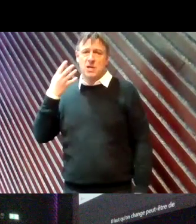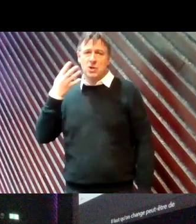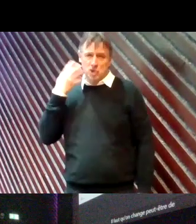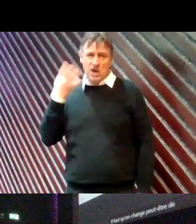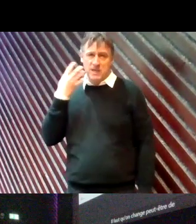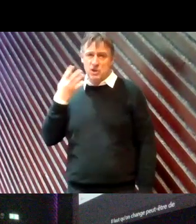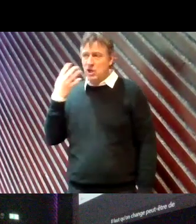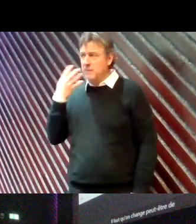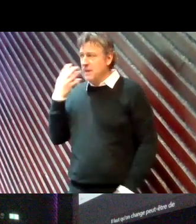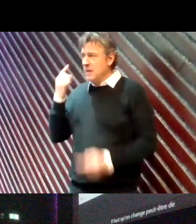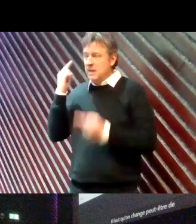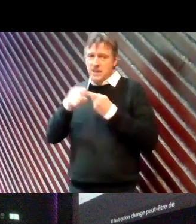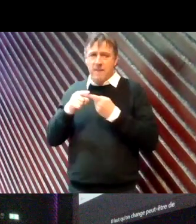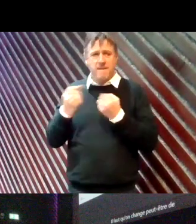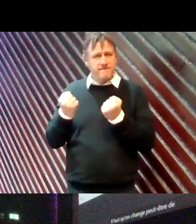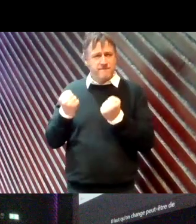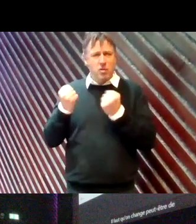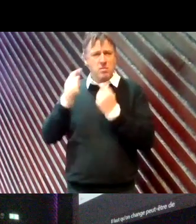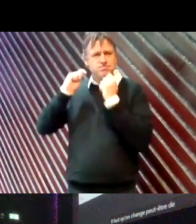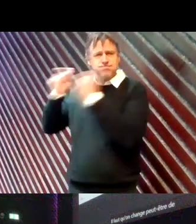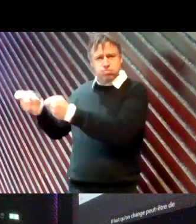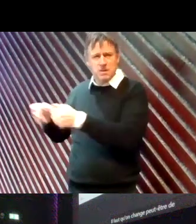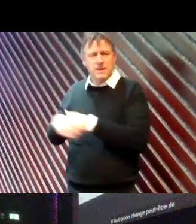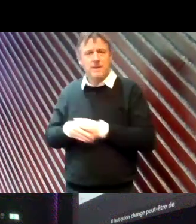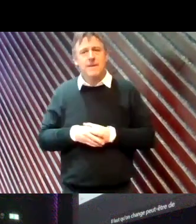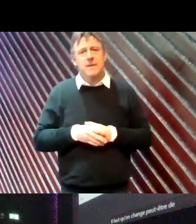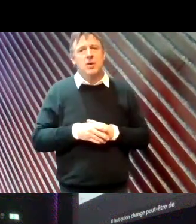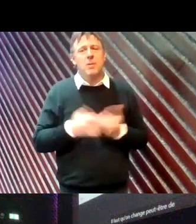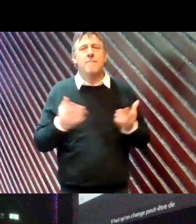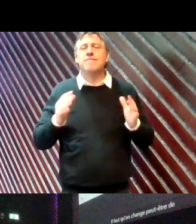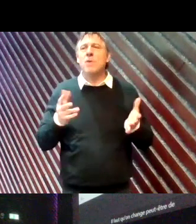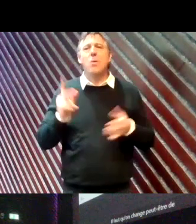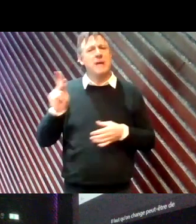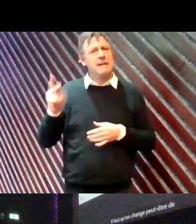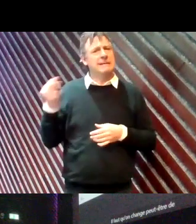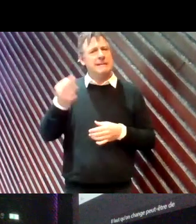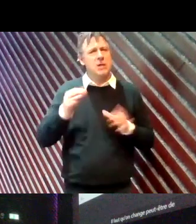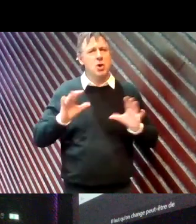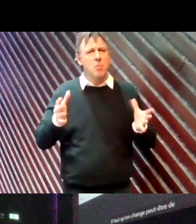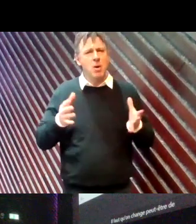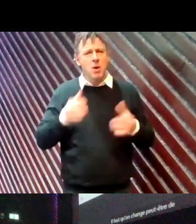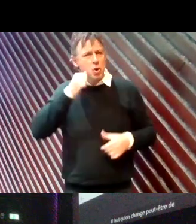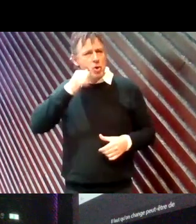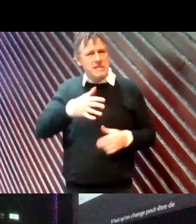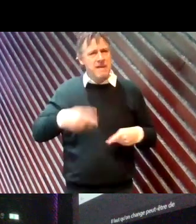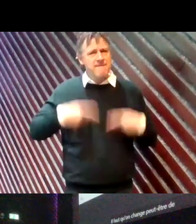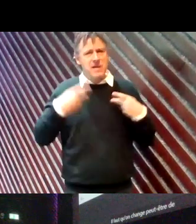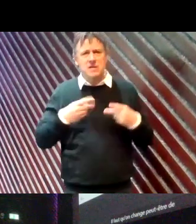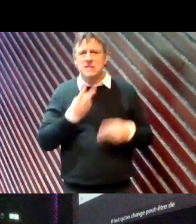fait fort. Et peut-être aussi ouvrir la question que vous avez votre tête, c'est comment, au quotidien, les citoyens peuvent